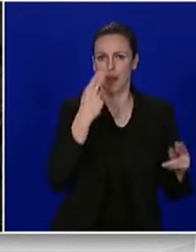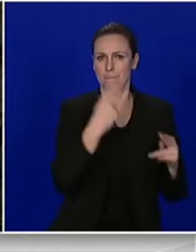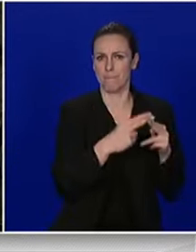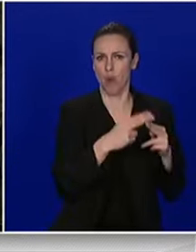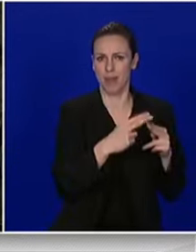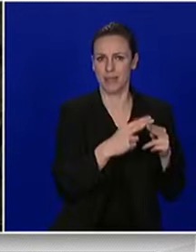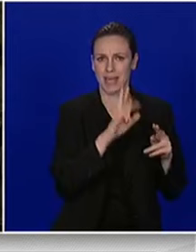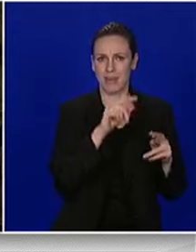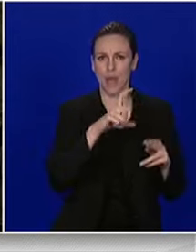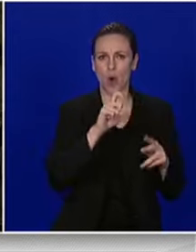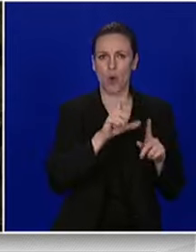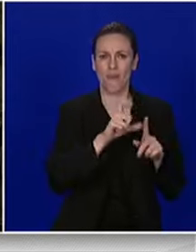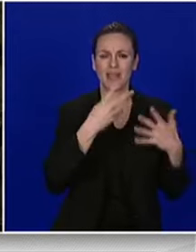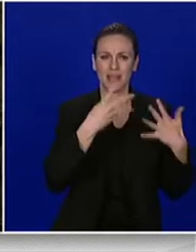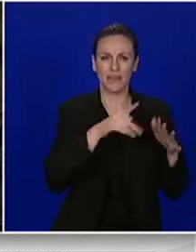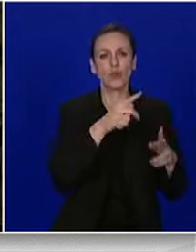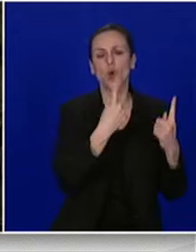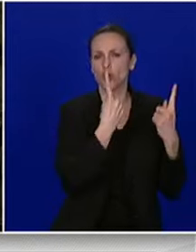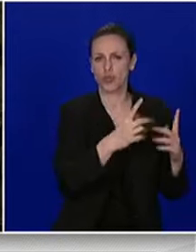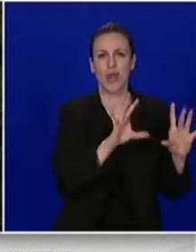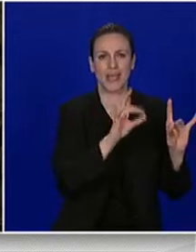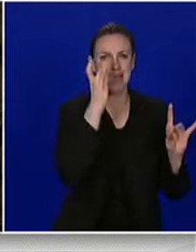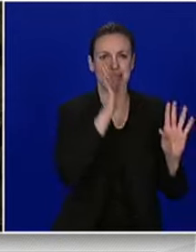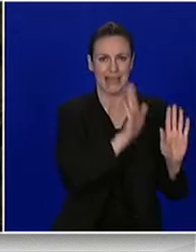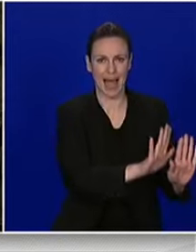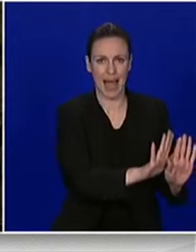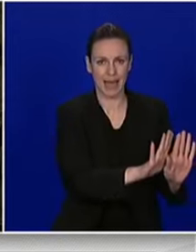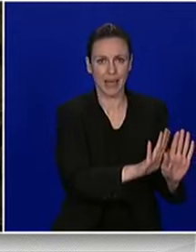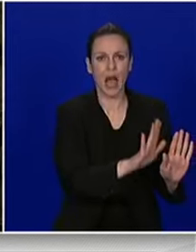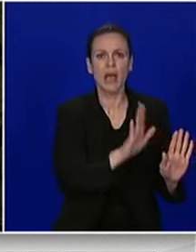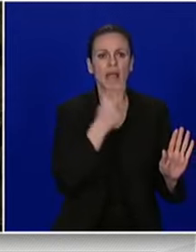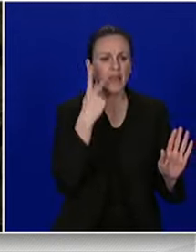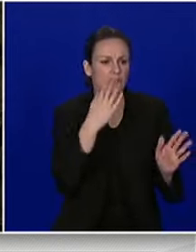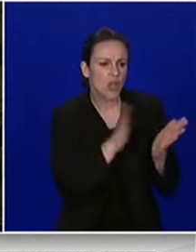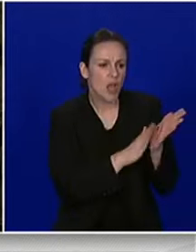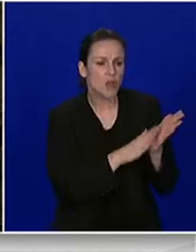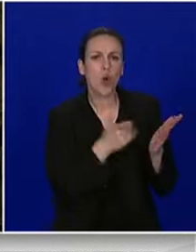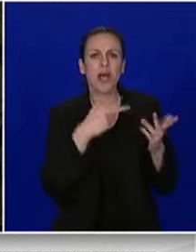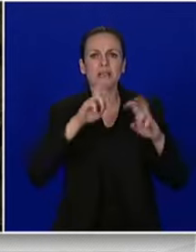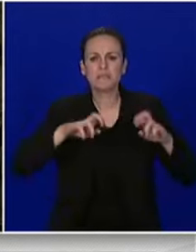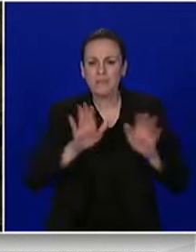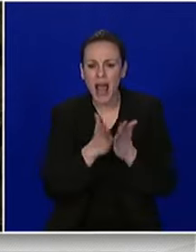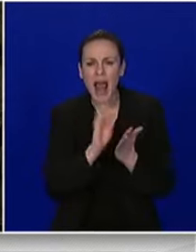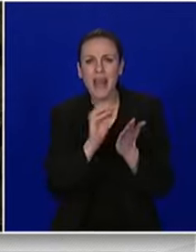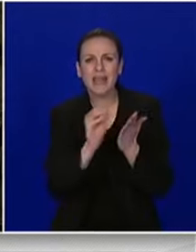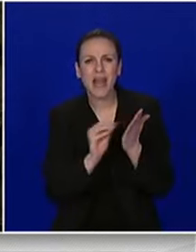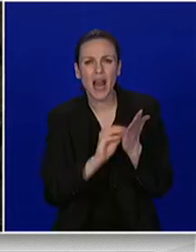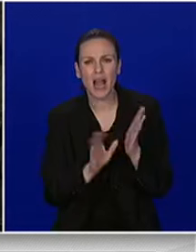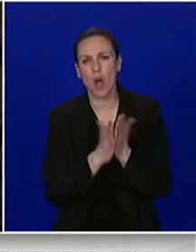od COVID-19, to će ostati 10 dana, jer sve više ima dokaza u literaturi da